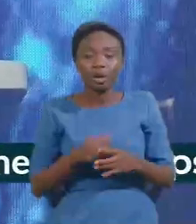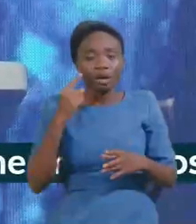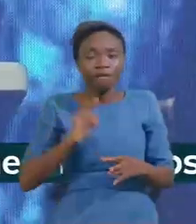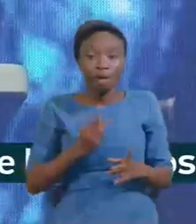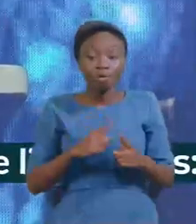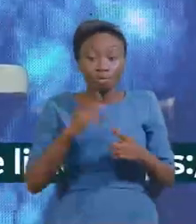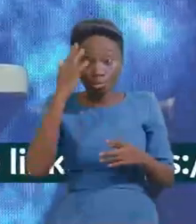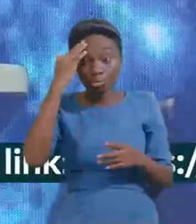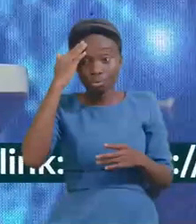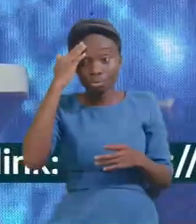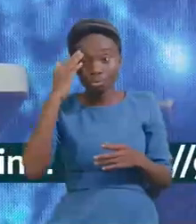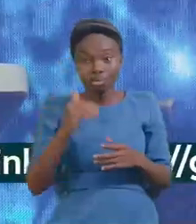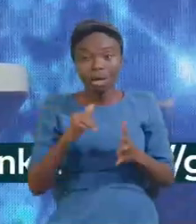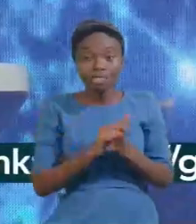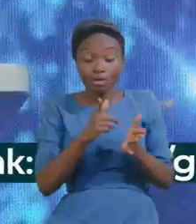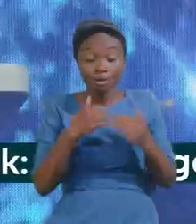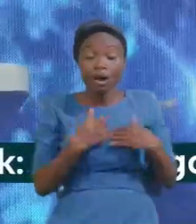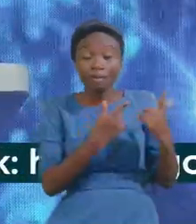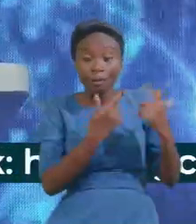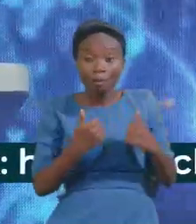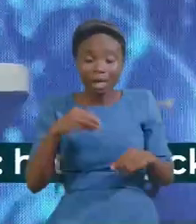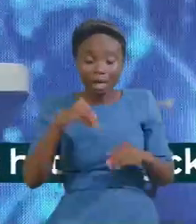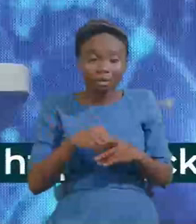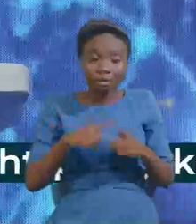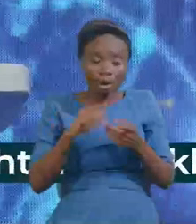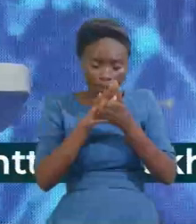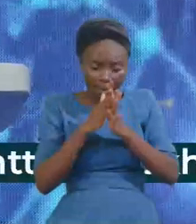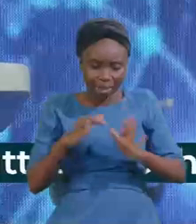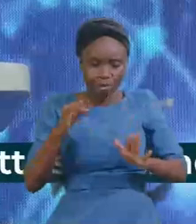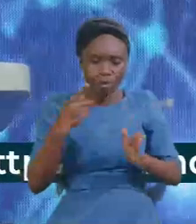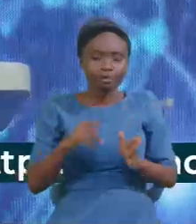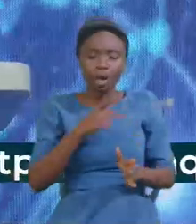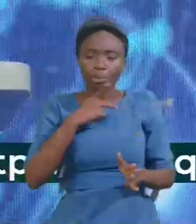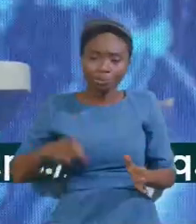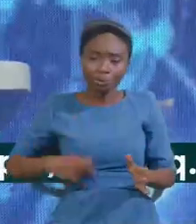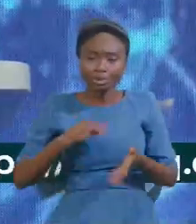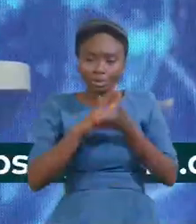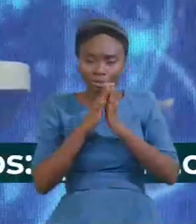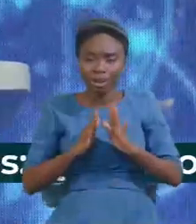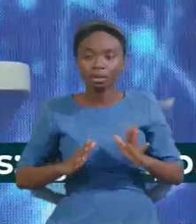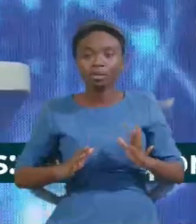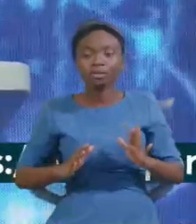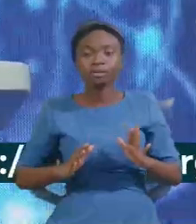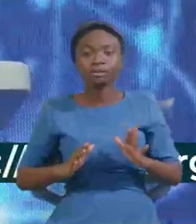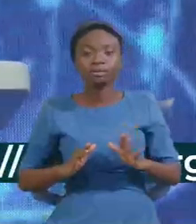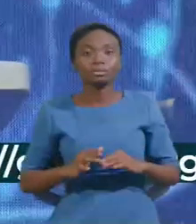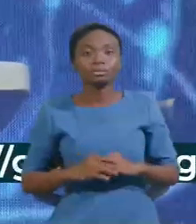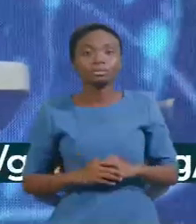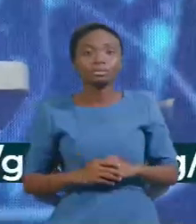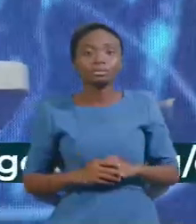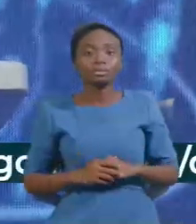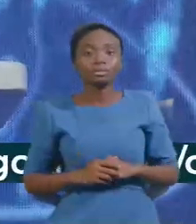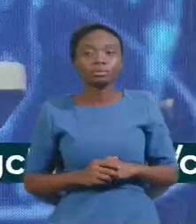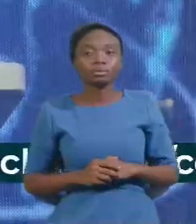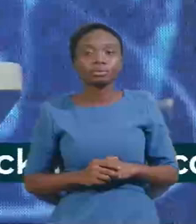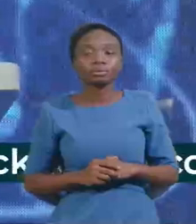pour prendre les noms et les détails. Comme vous savez que vous êtes venus pour